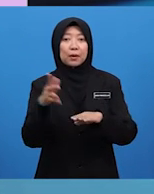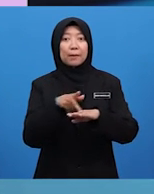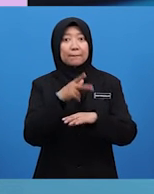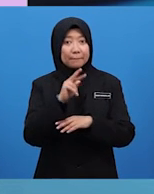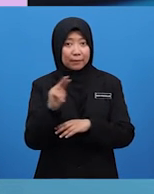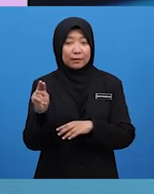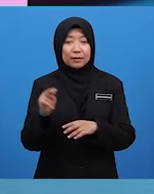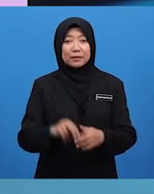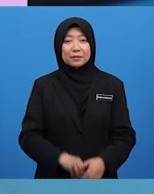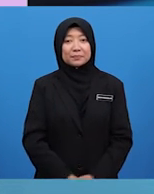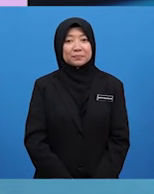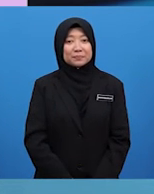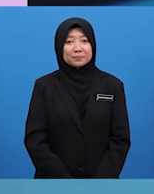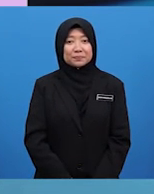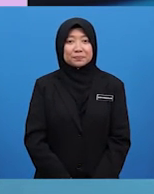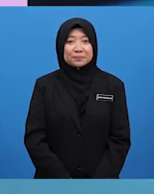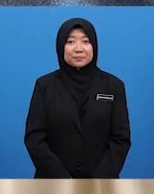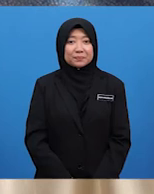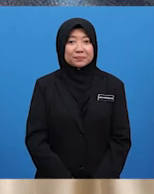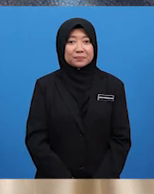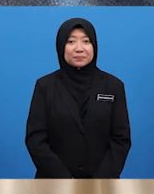luar pakaian.